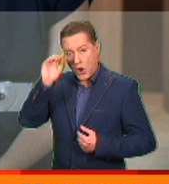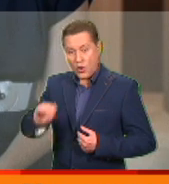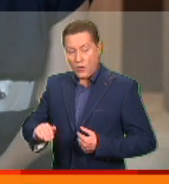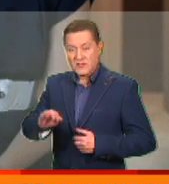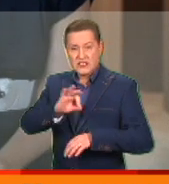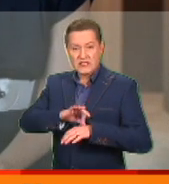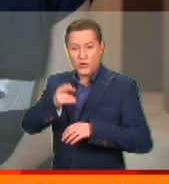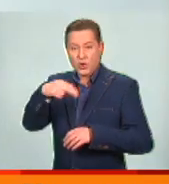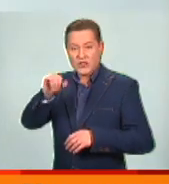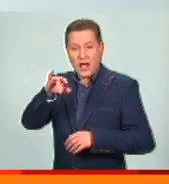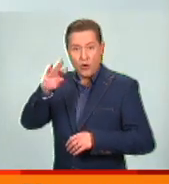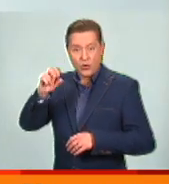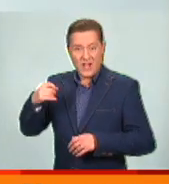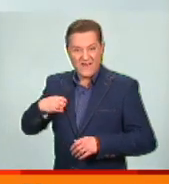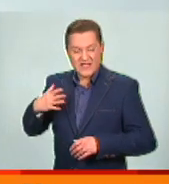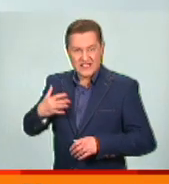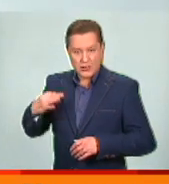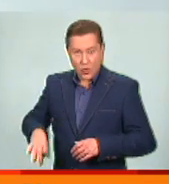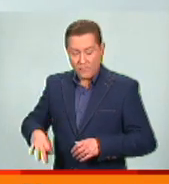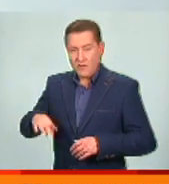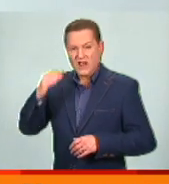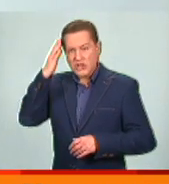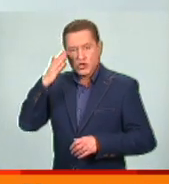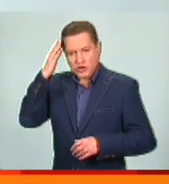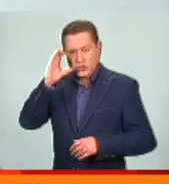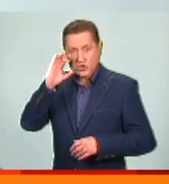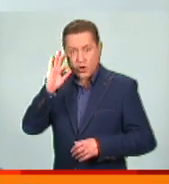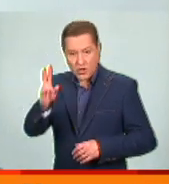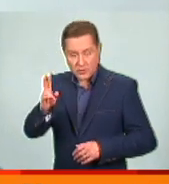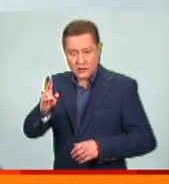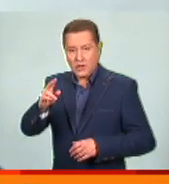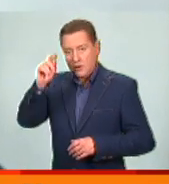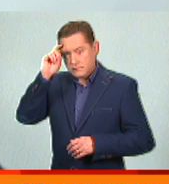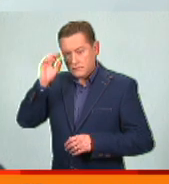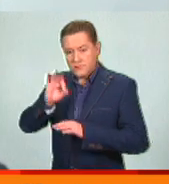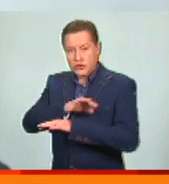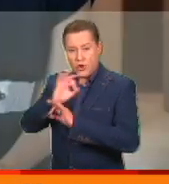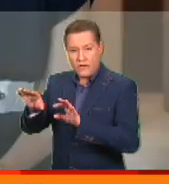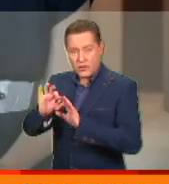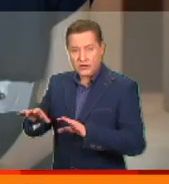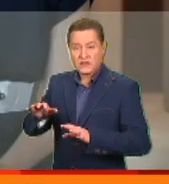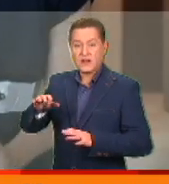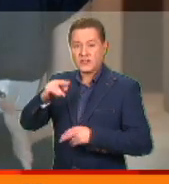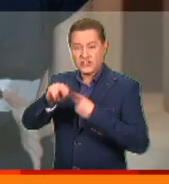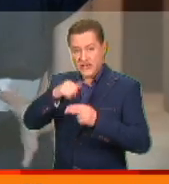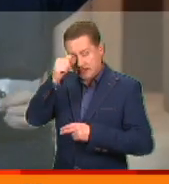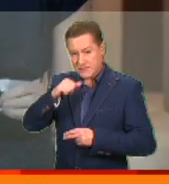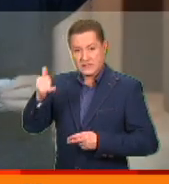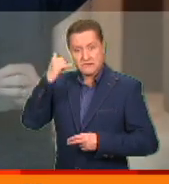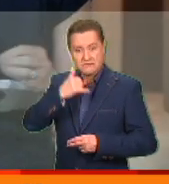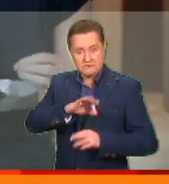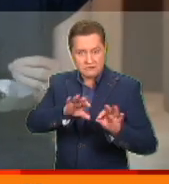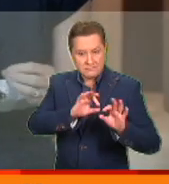І ми всиновлювали його. Я розповіла про це чоловікові. І за якийсь місяць наш друг зателефонував і сказав, що є